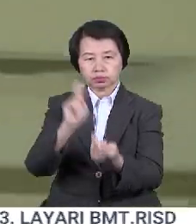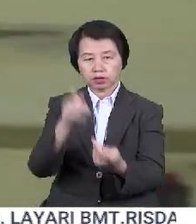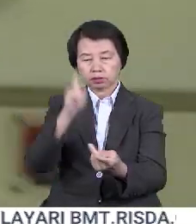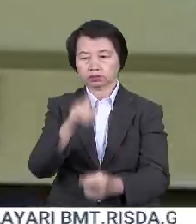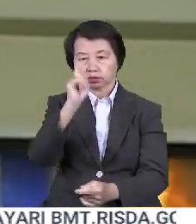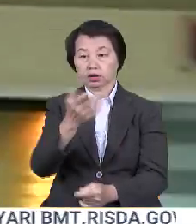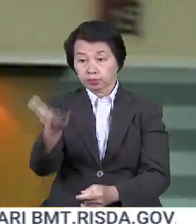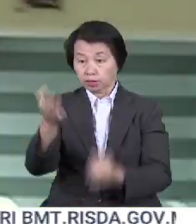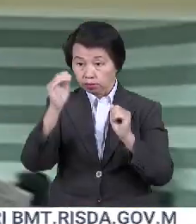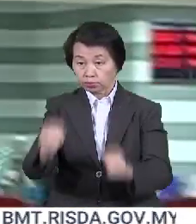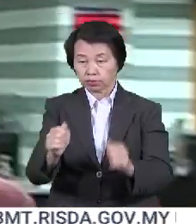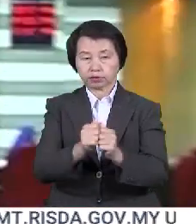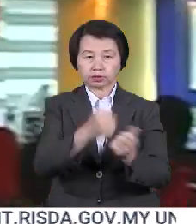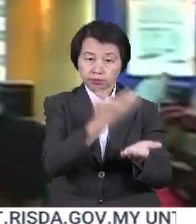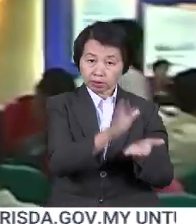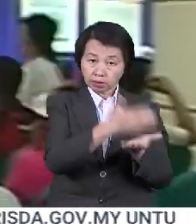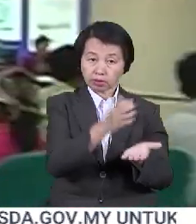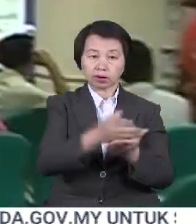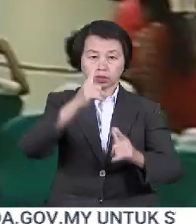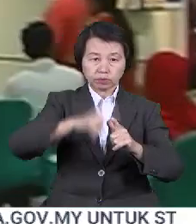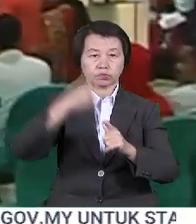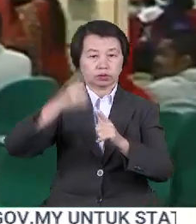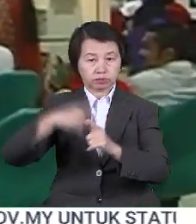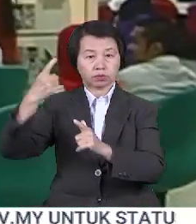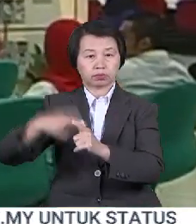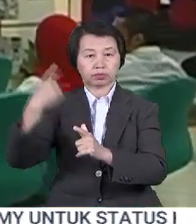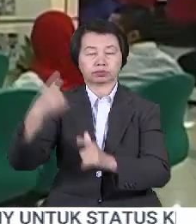memastikan mereka mampu dengan pembayaran balik bulanan